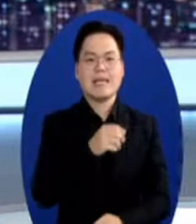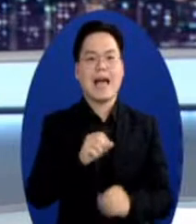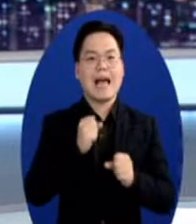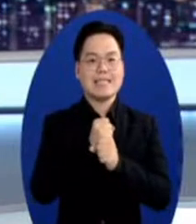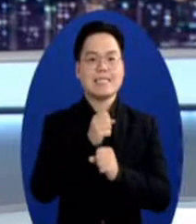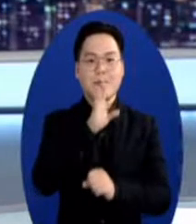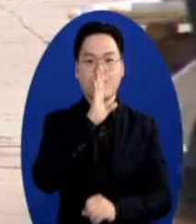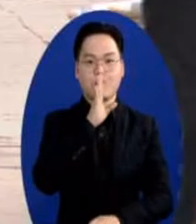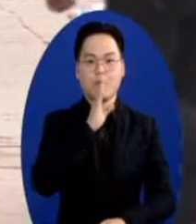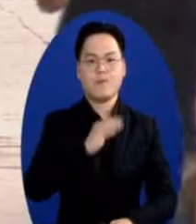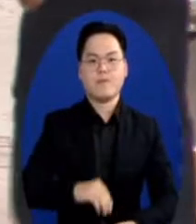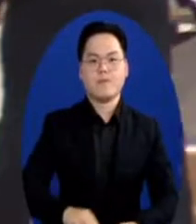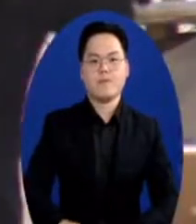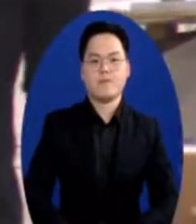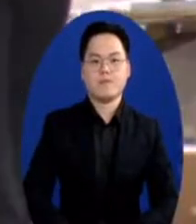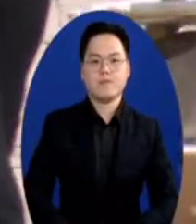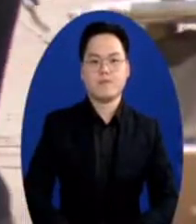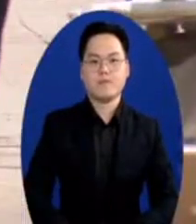ажиллана.